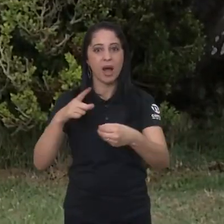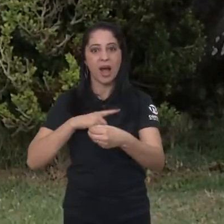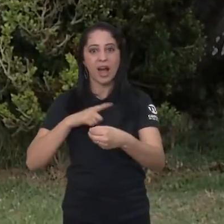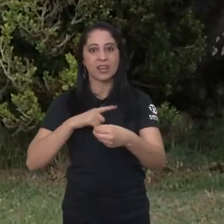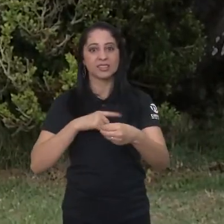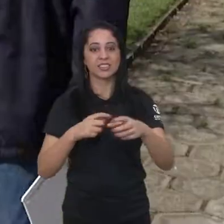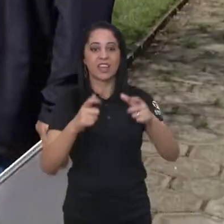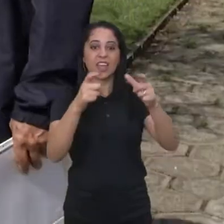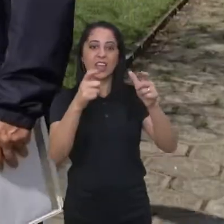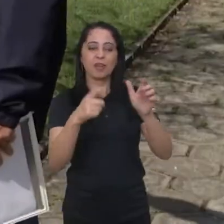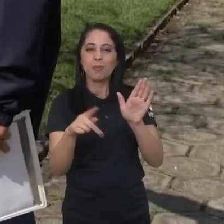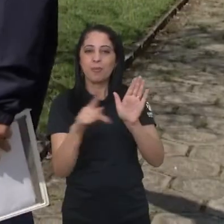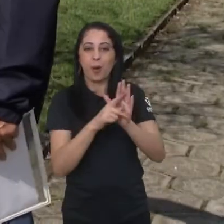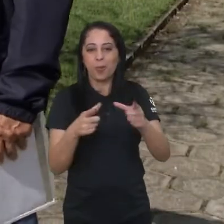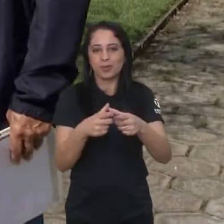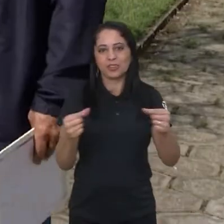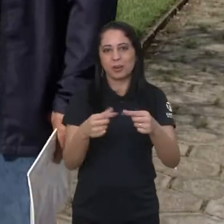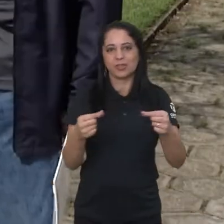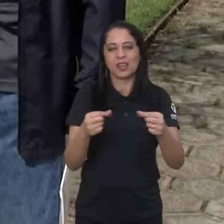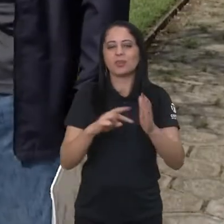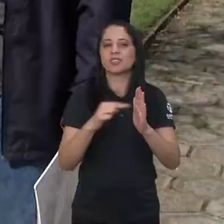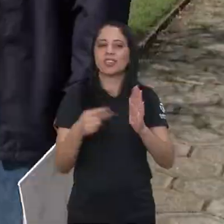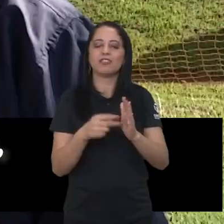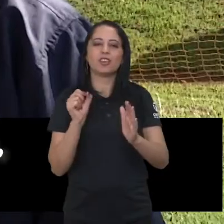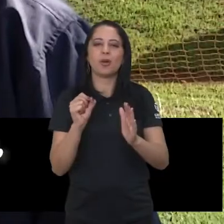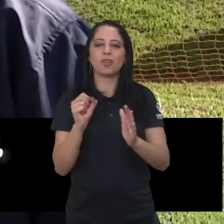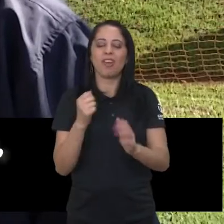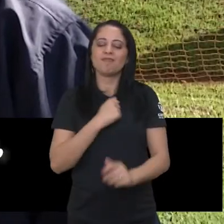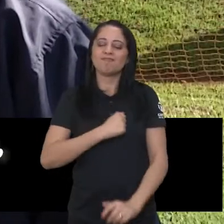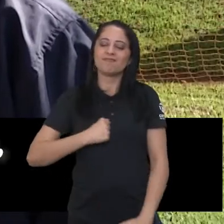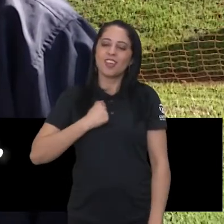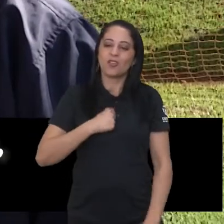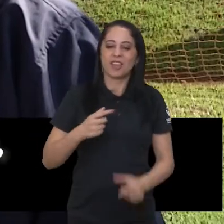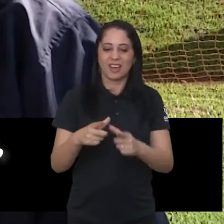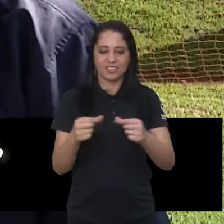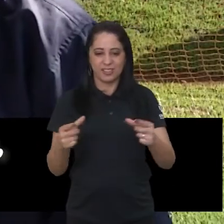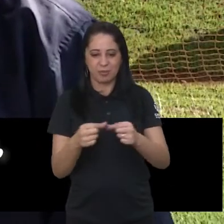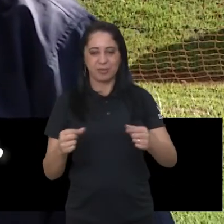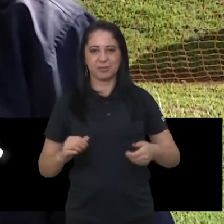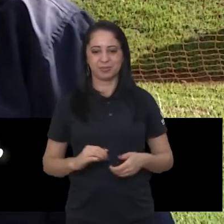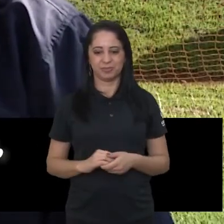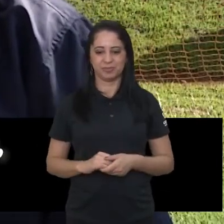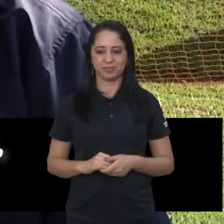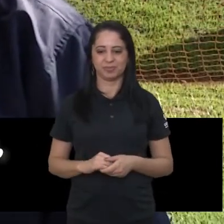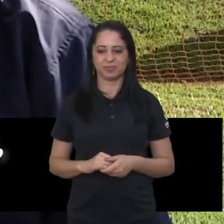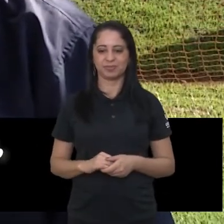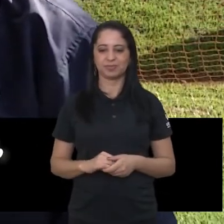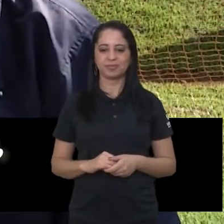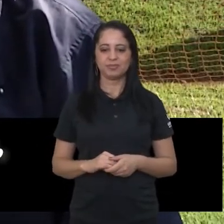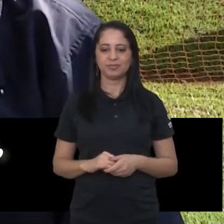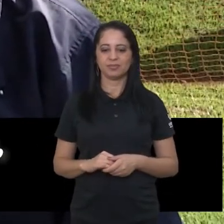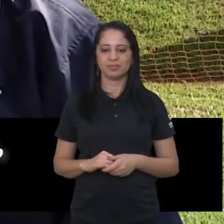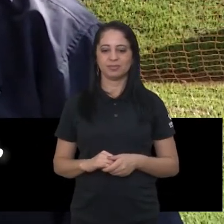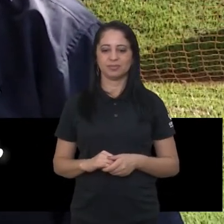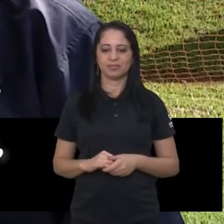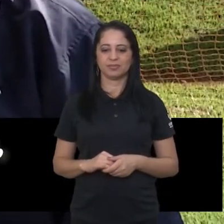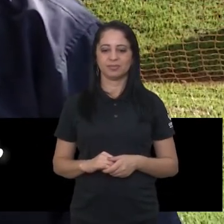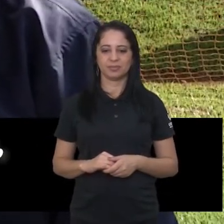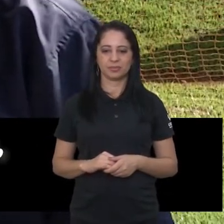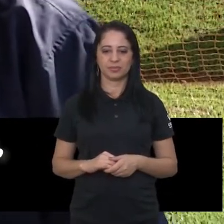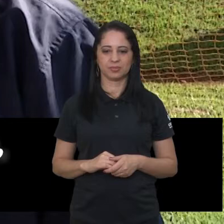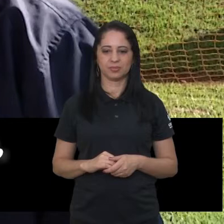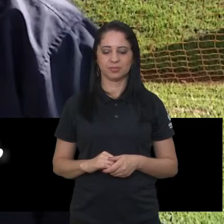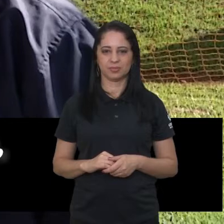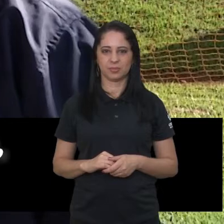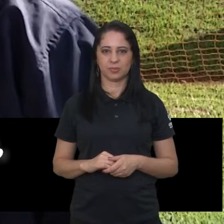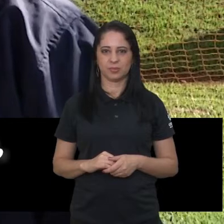e um pouco mais próximo de seu país de origem. 私たちはサンジョゼスカンポ市のシンボルとこ